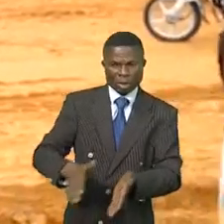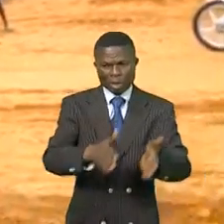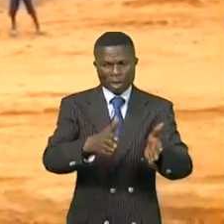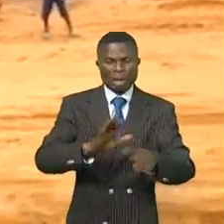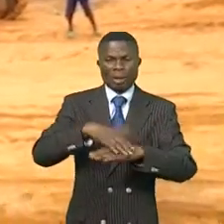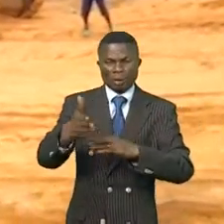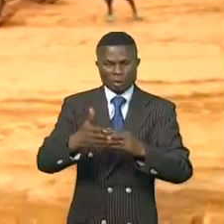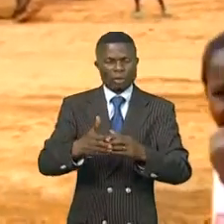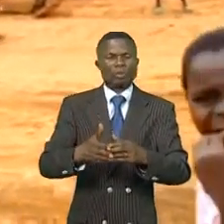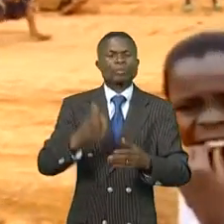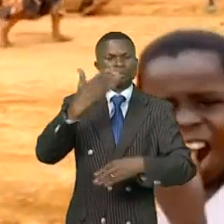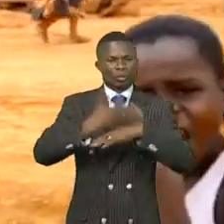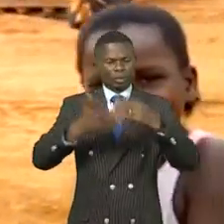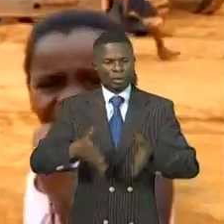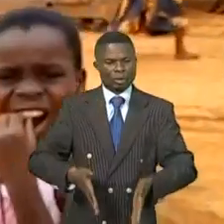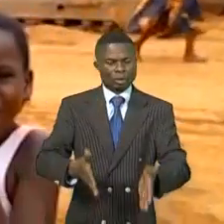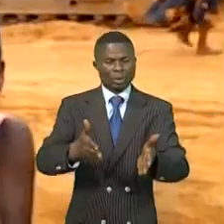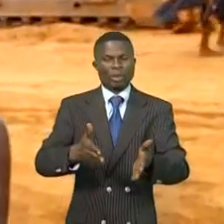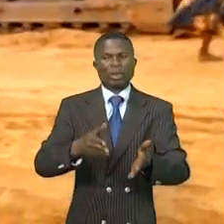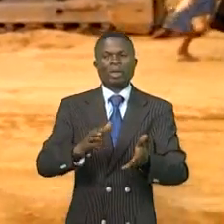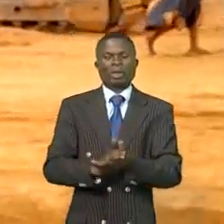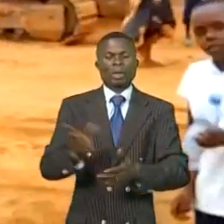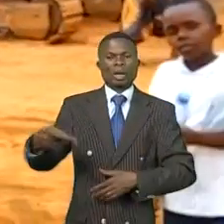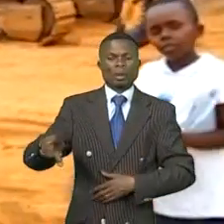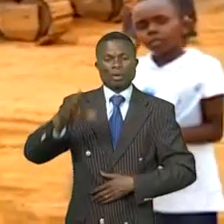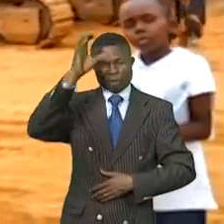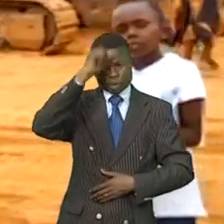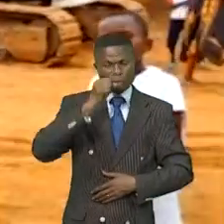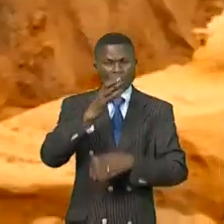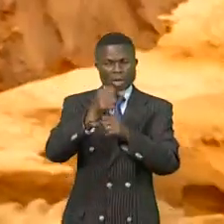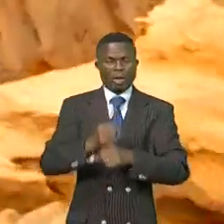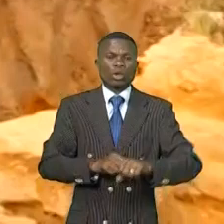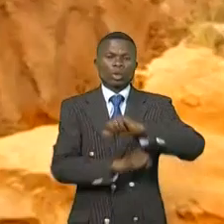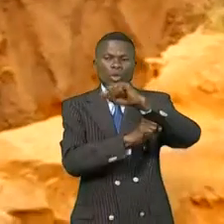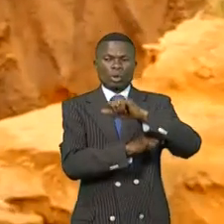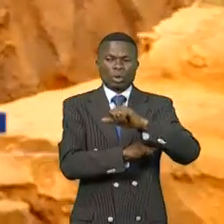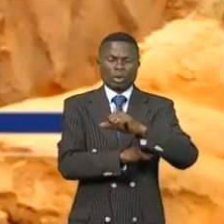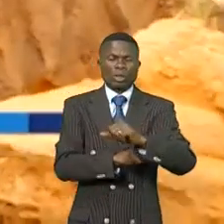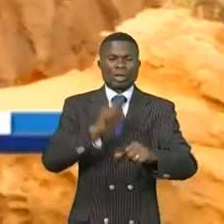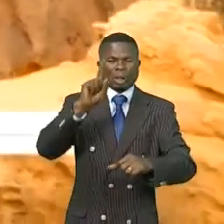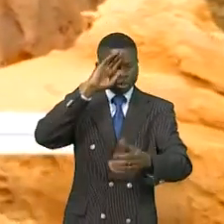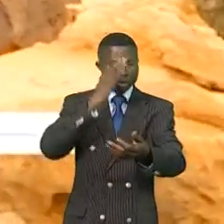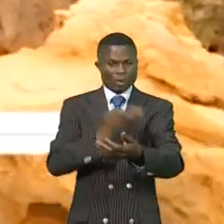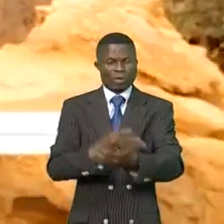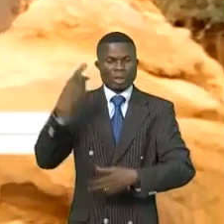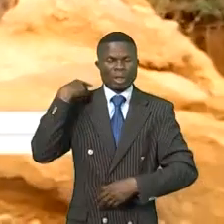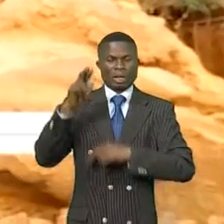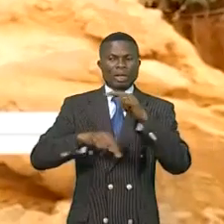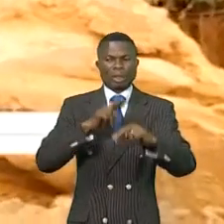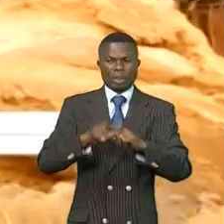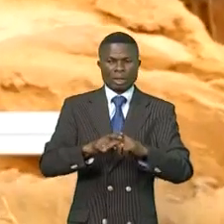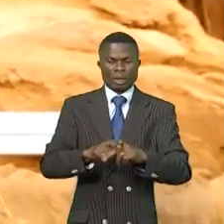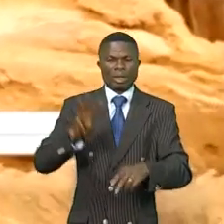finalement réfectionner cette route. Par ailleurs, la province du Kwilu a reçu l'appui d'un fils du terroir, le député national